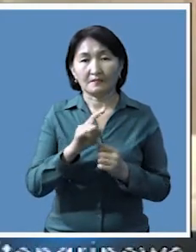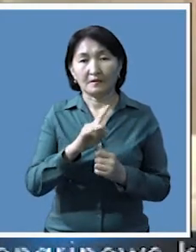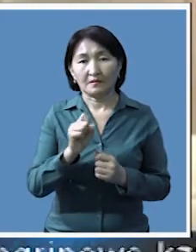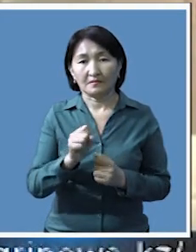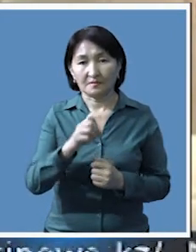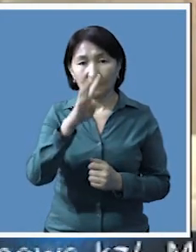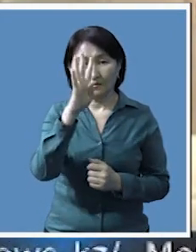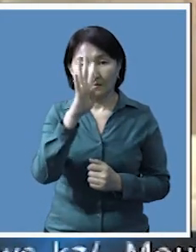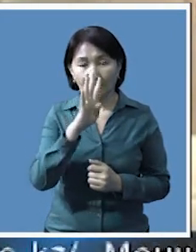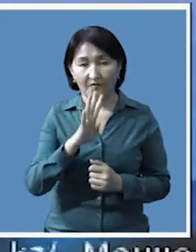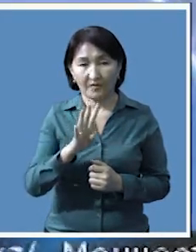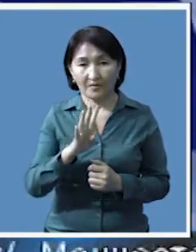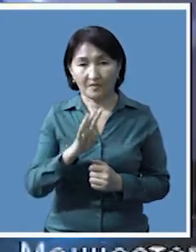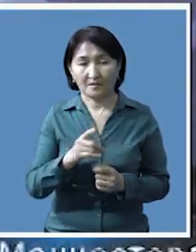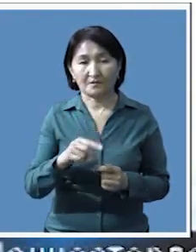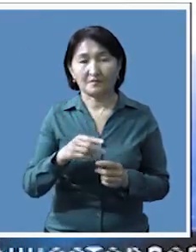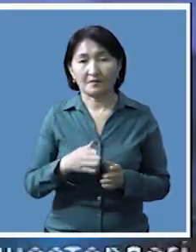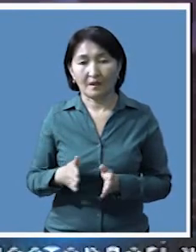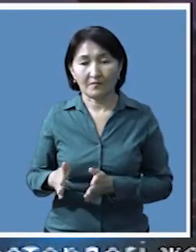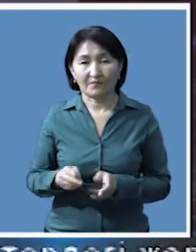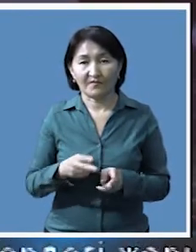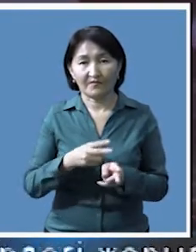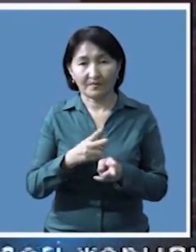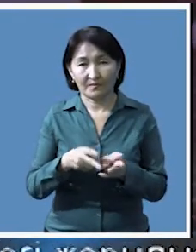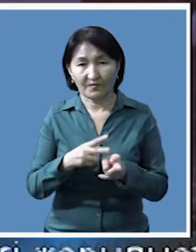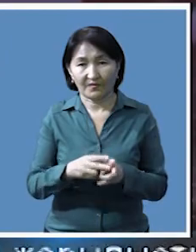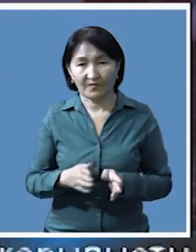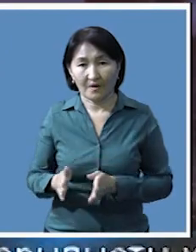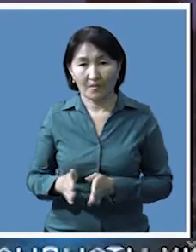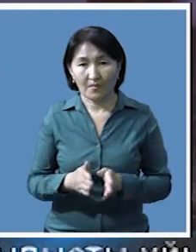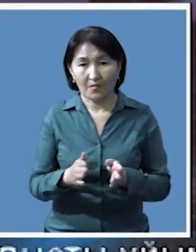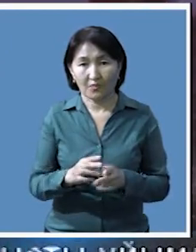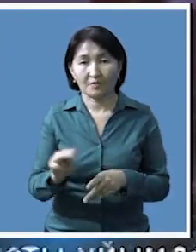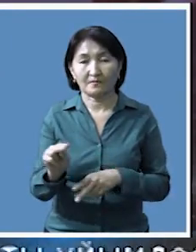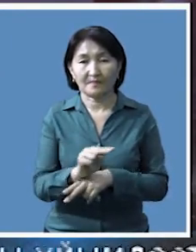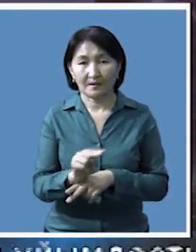мен қой етін де тасымалдай алады. Айша Жақсыберген, Әділбек Самаликов, 7-7 News.